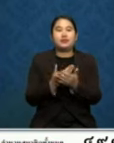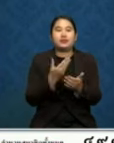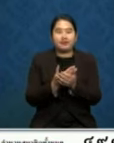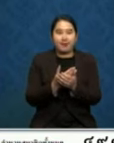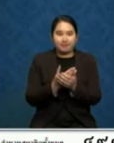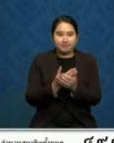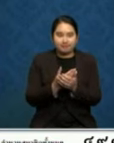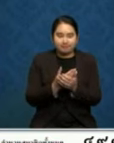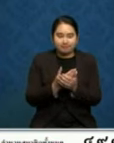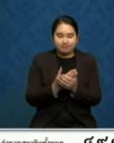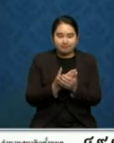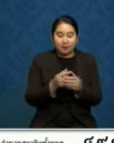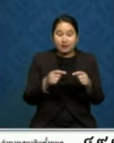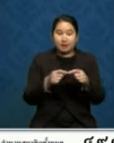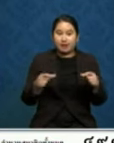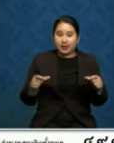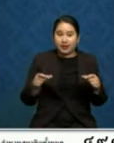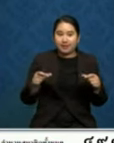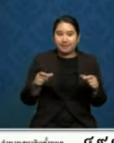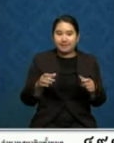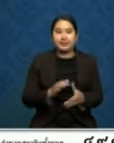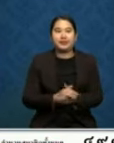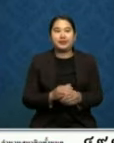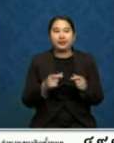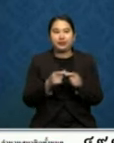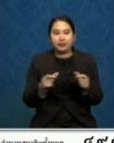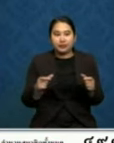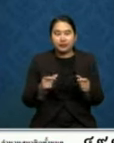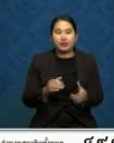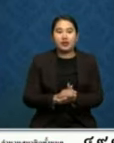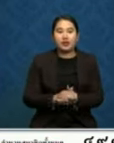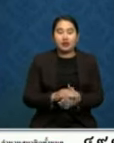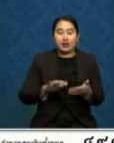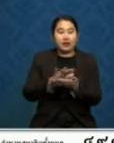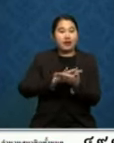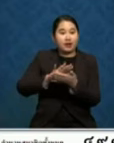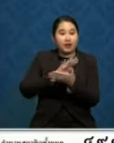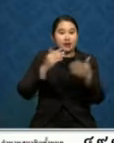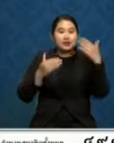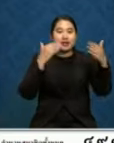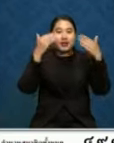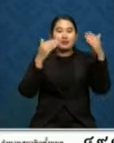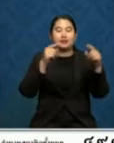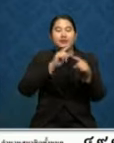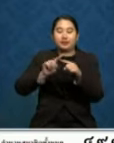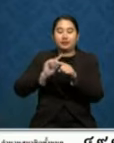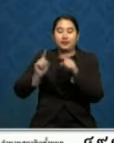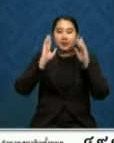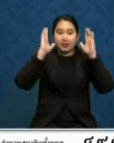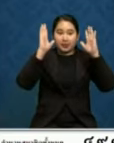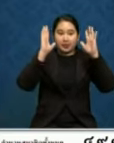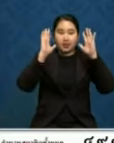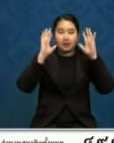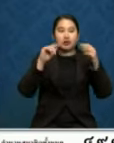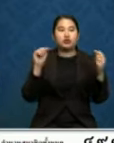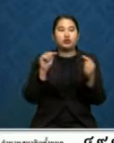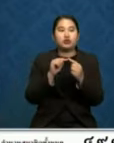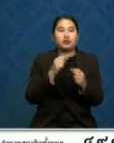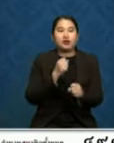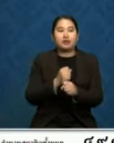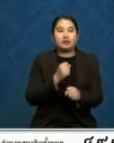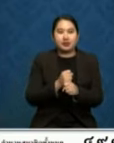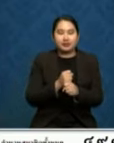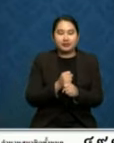ตถ่านกล้องฟิล์มสไลด์ค่าล้างอัดขยายภาพกิจกรรมต่างๆเพื่อการประชาสัมพันธ์ของงานกร